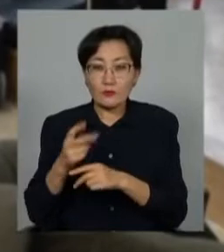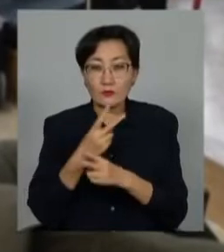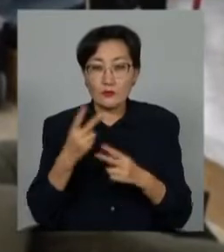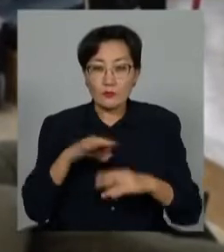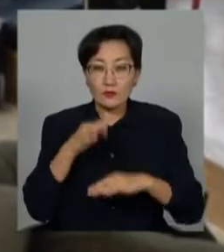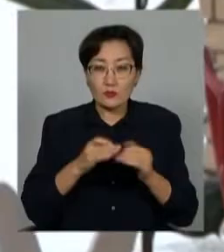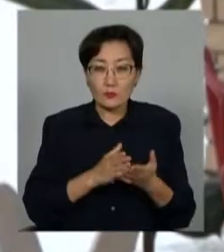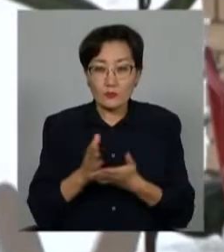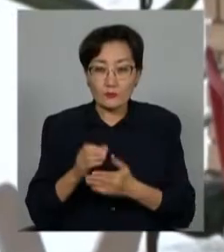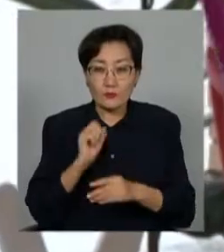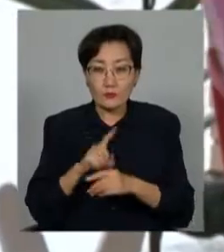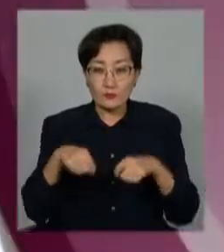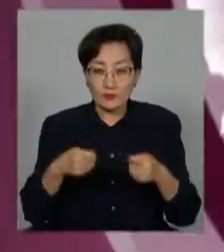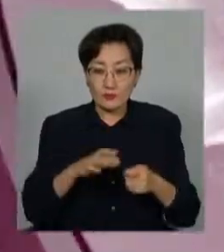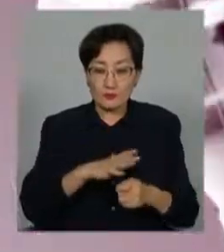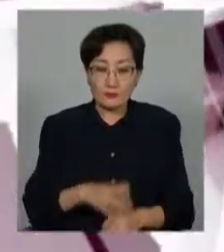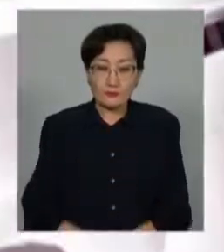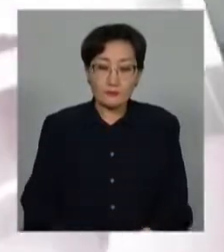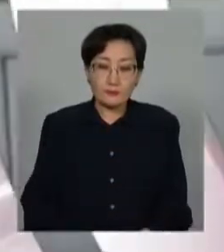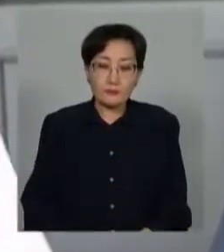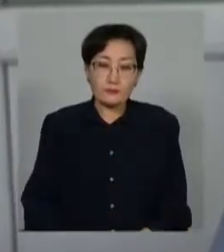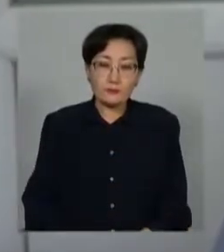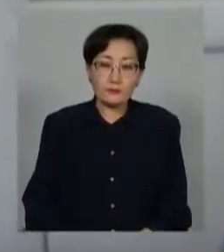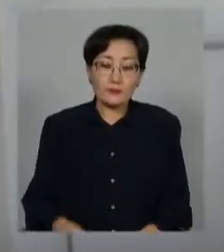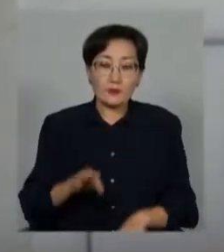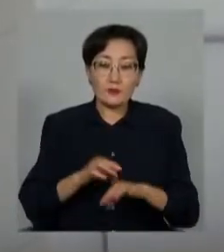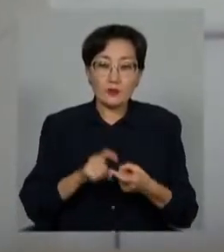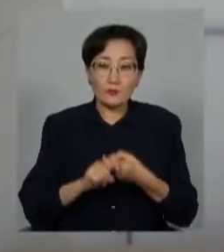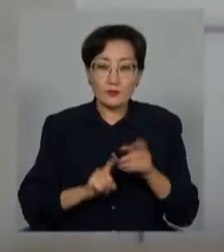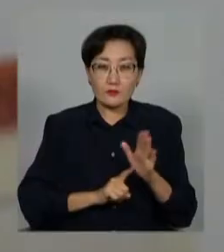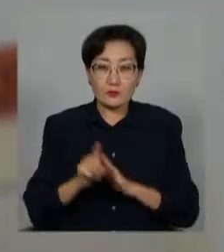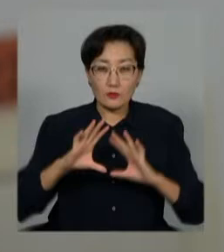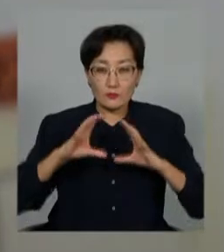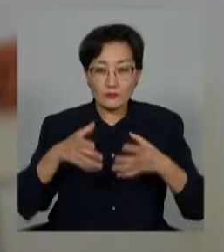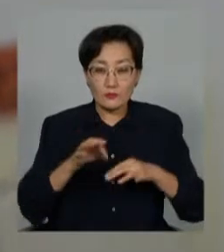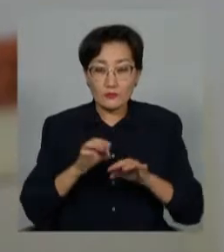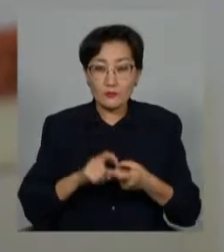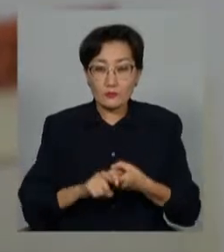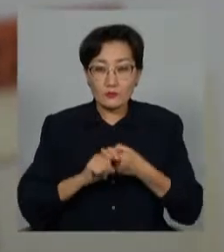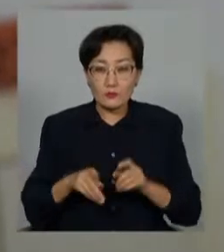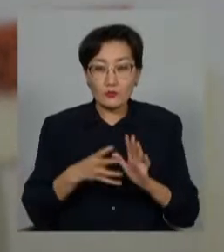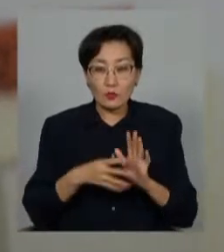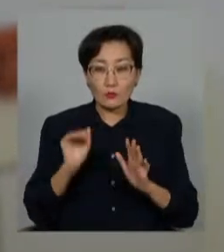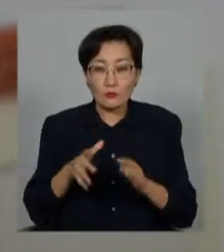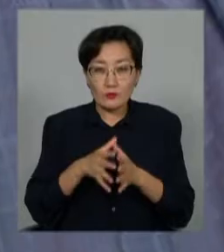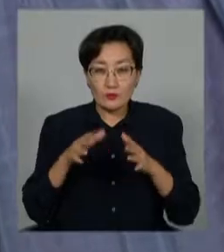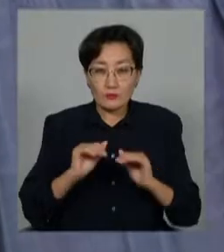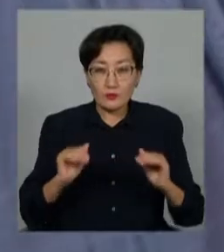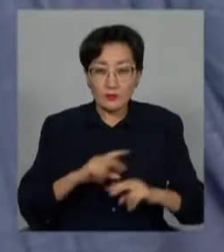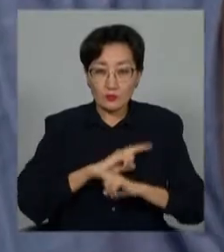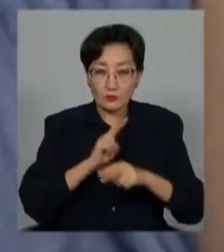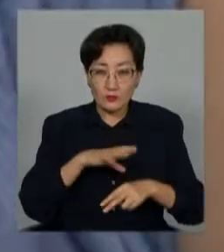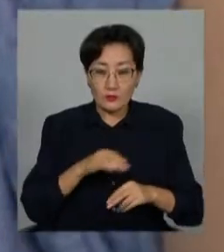сала өкілдеріне тапсырма жүктеді. Пандемия басталғалы әлем бойынша коронавирустан 9 мыңнан аса бала көз